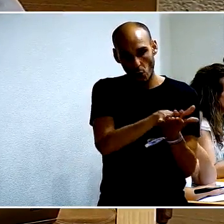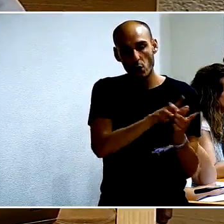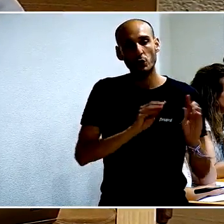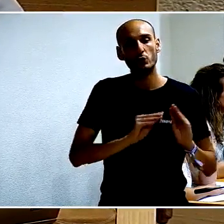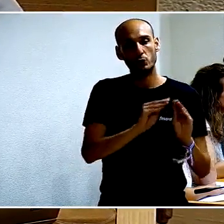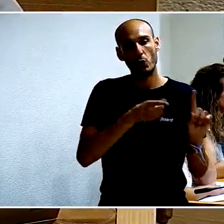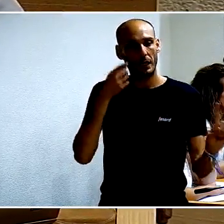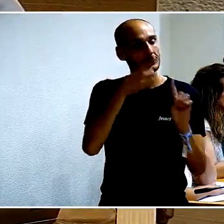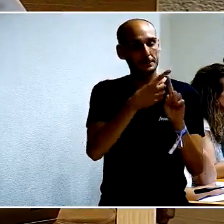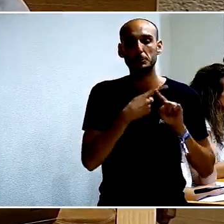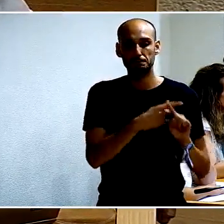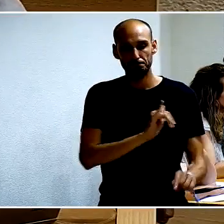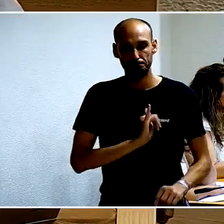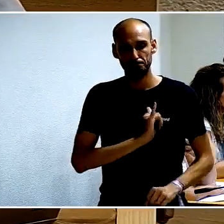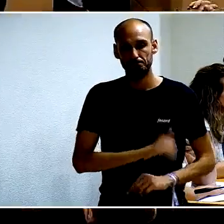objectius.